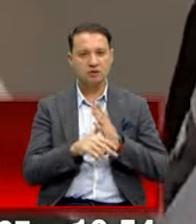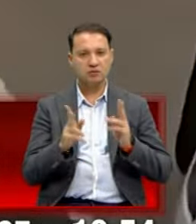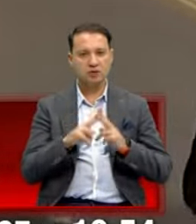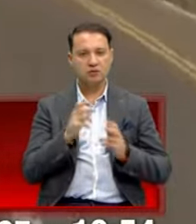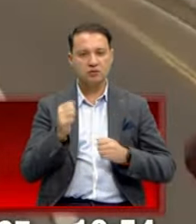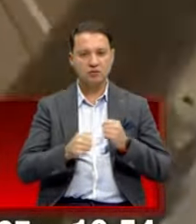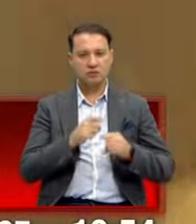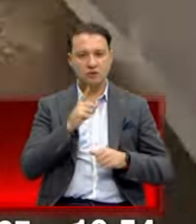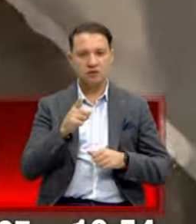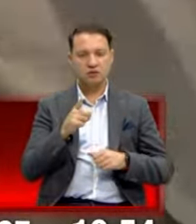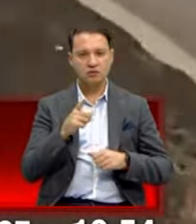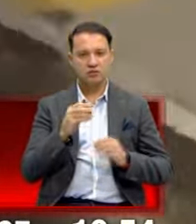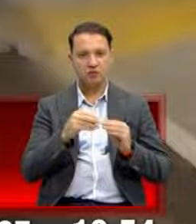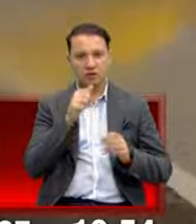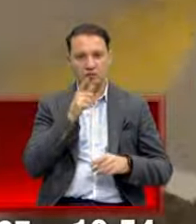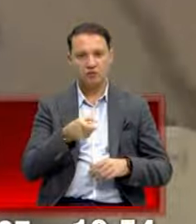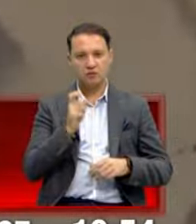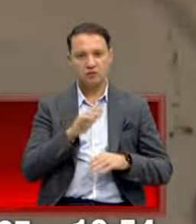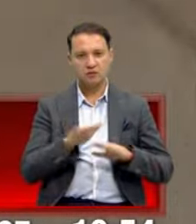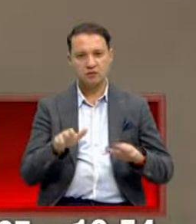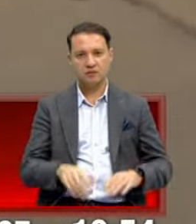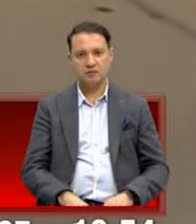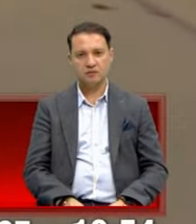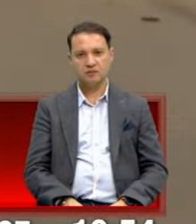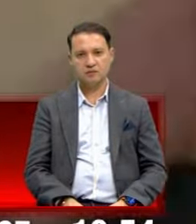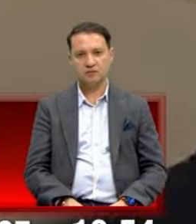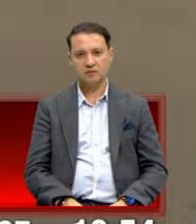polis kovalamacası yine zanlının vurulmasıyla son buldu.